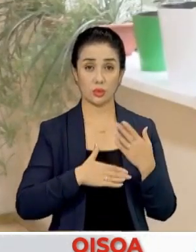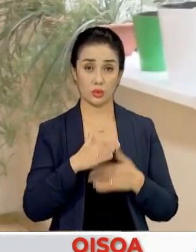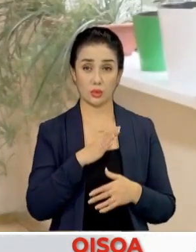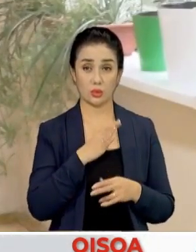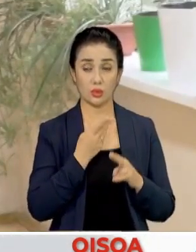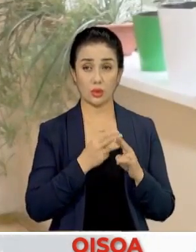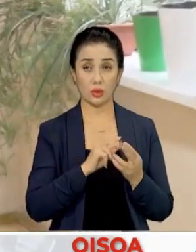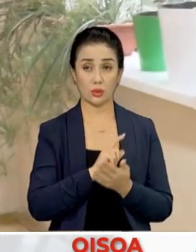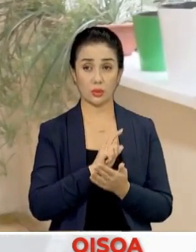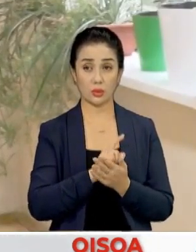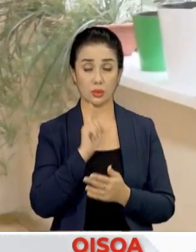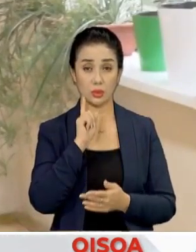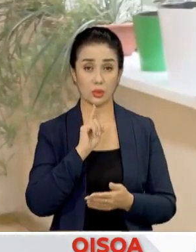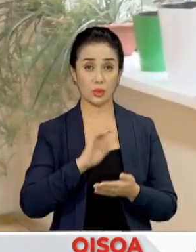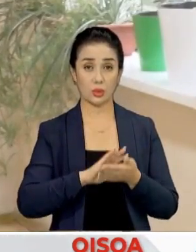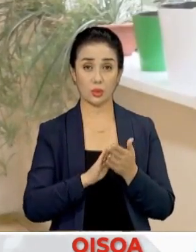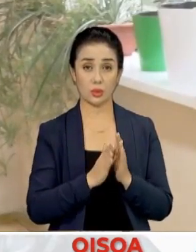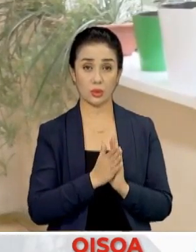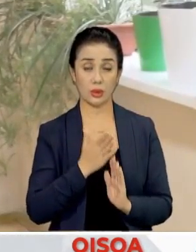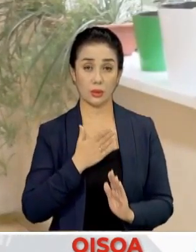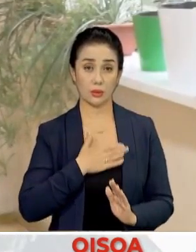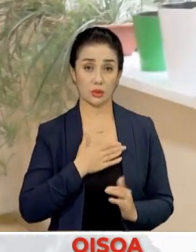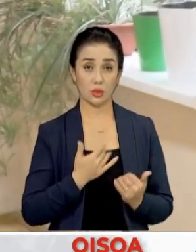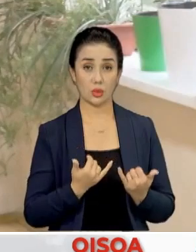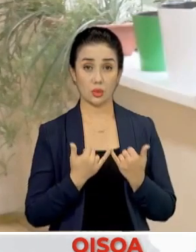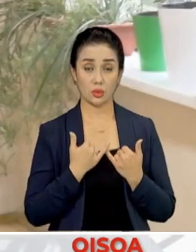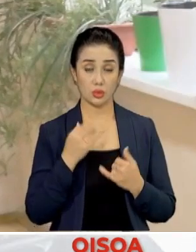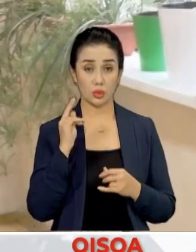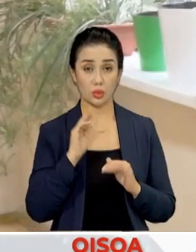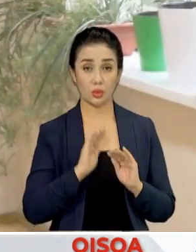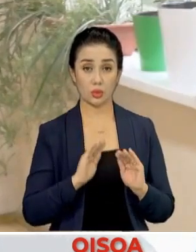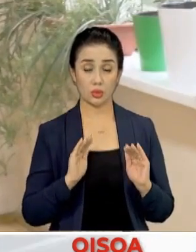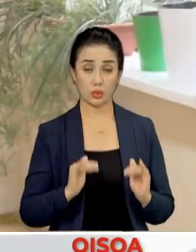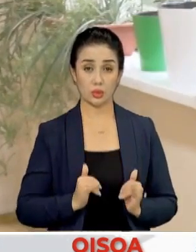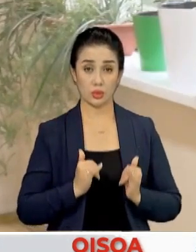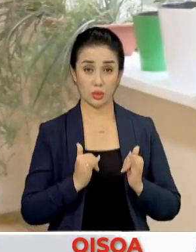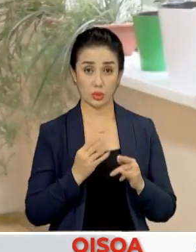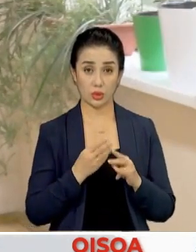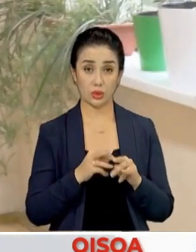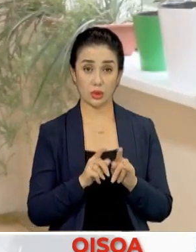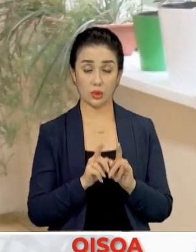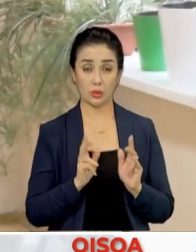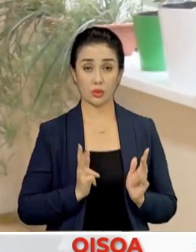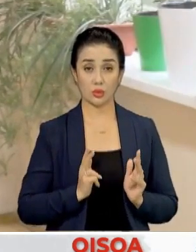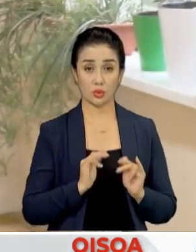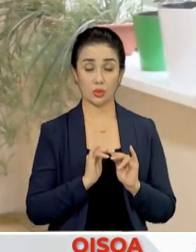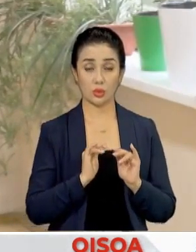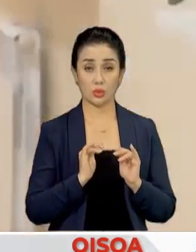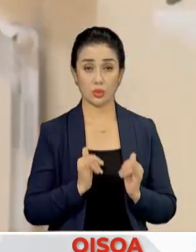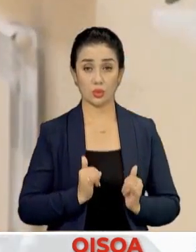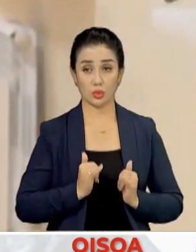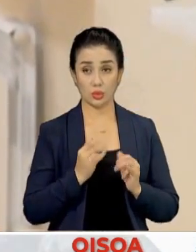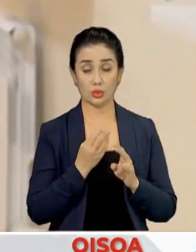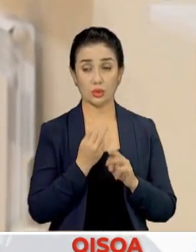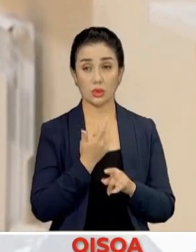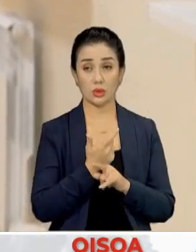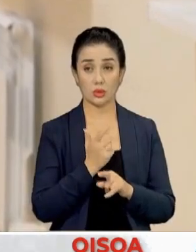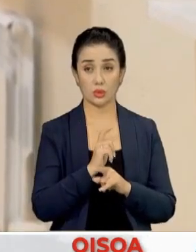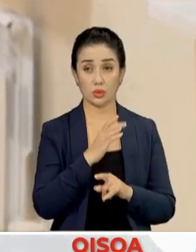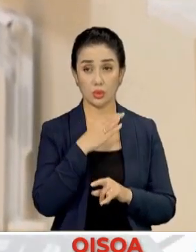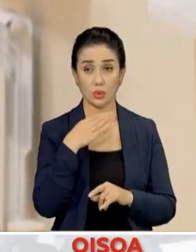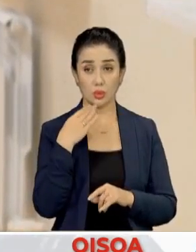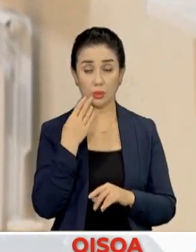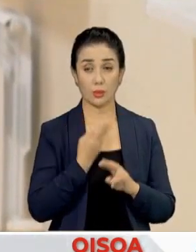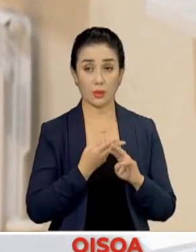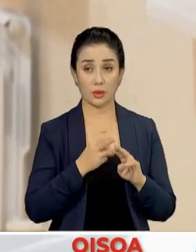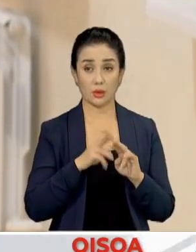Albatta, buni qulayliklari bizlar uchun, o'quvchilar uchun ham, ustozlar uchun ham qulayliklari juda ham ko'p. Kimnidir